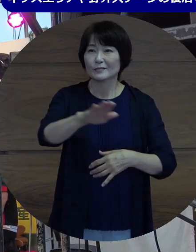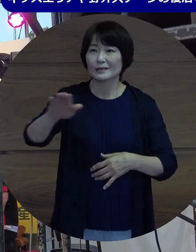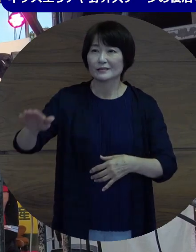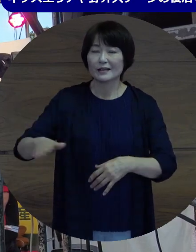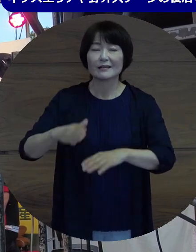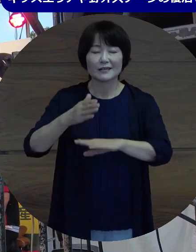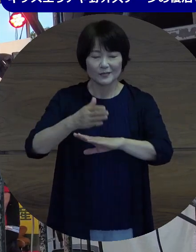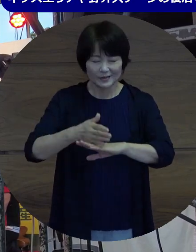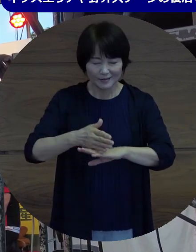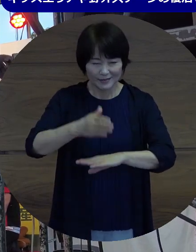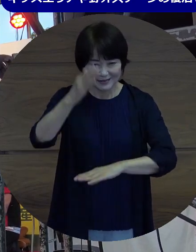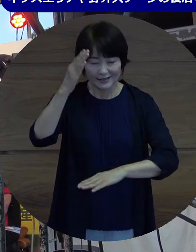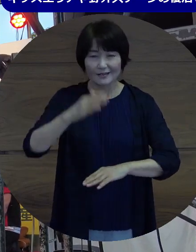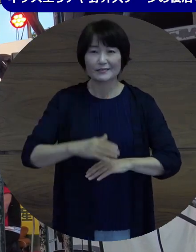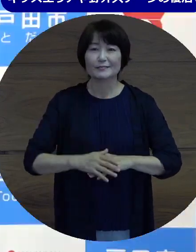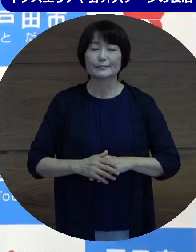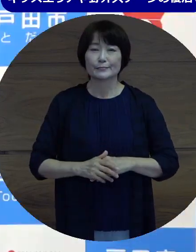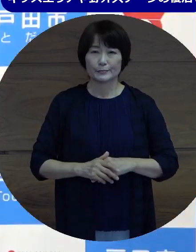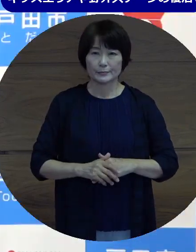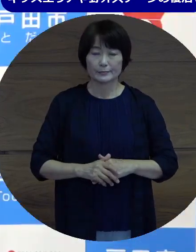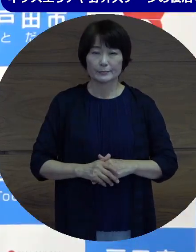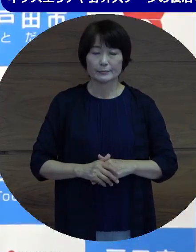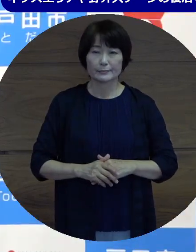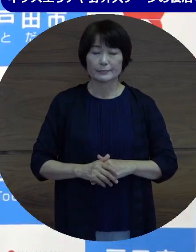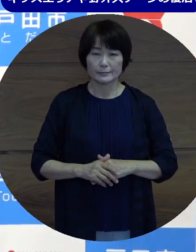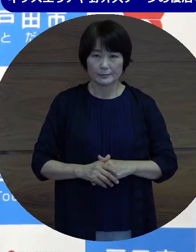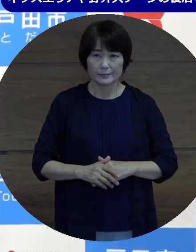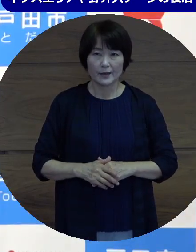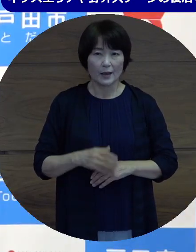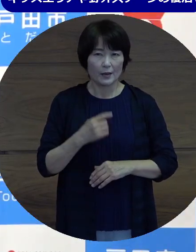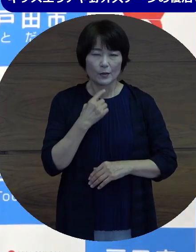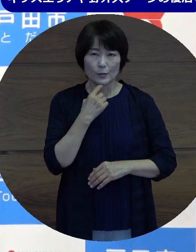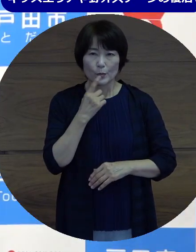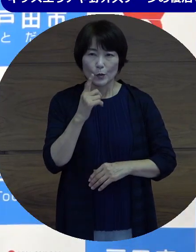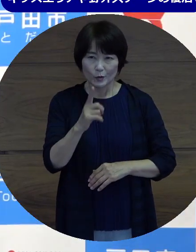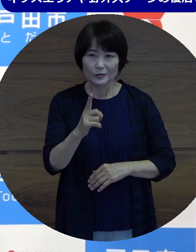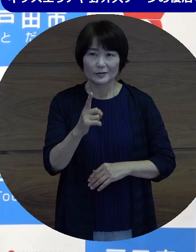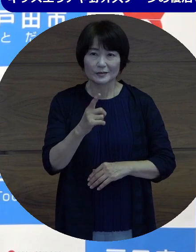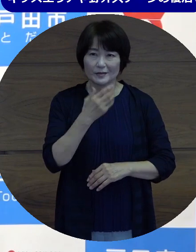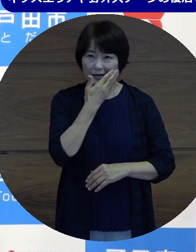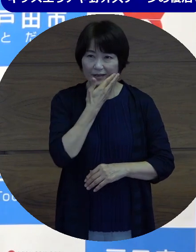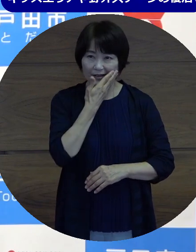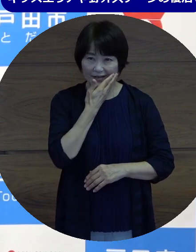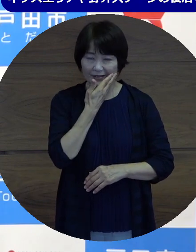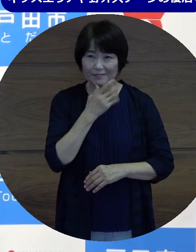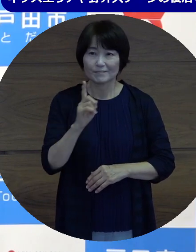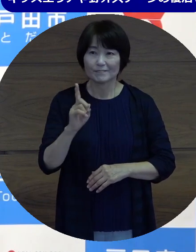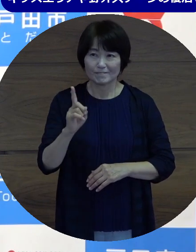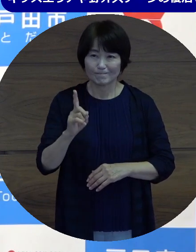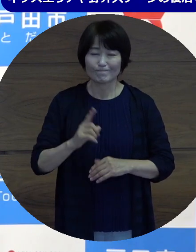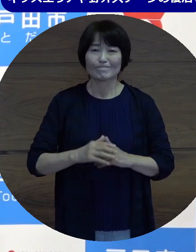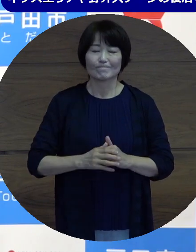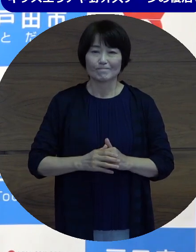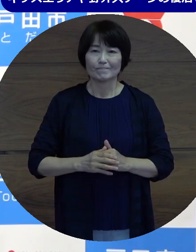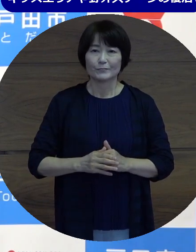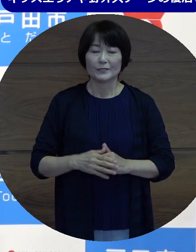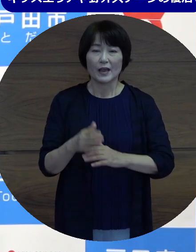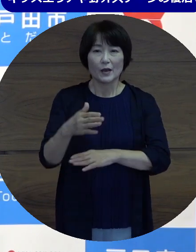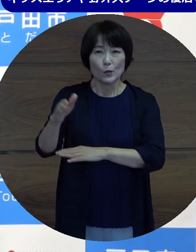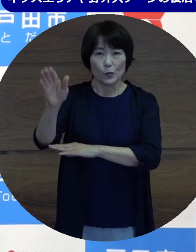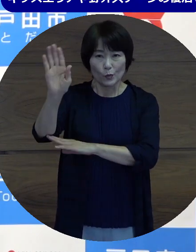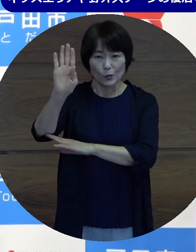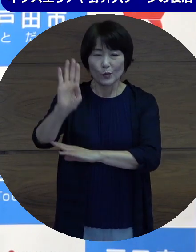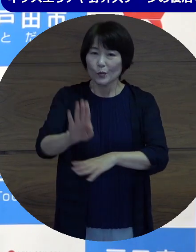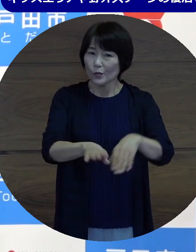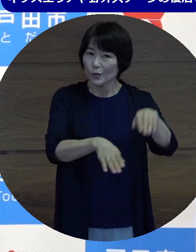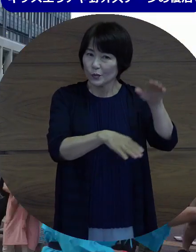ありがとうございました。そしてもう一つ、ふるさと祭りで忘れていけないのは流し踊